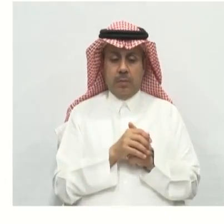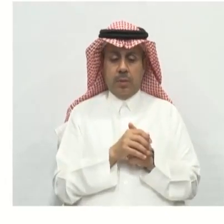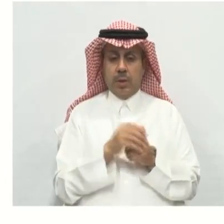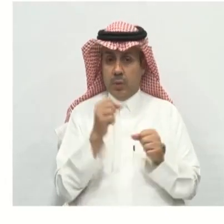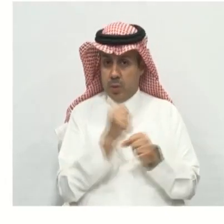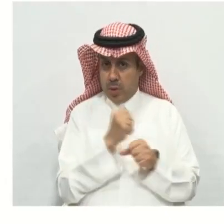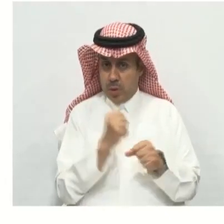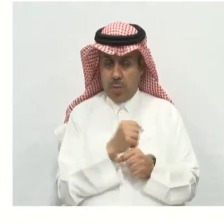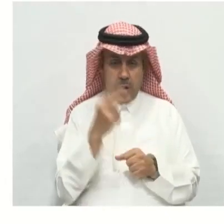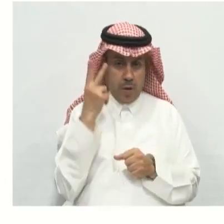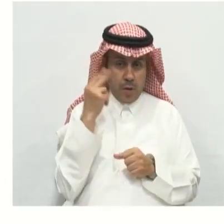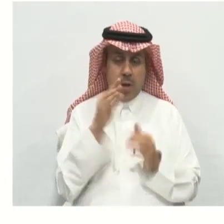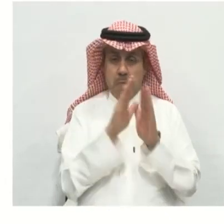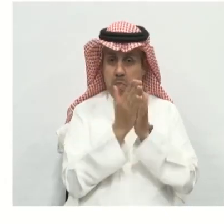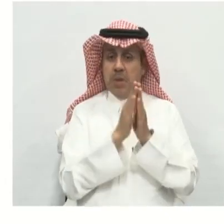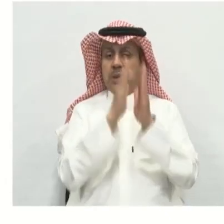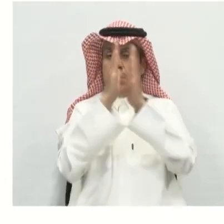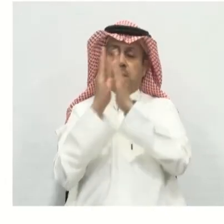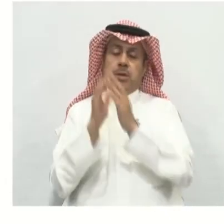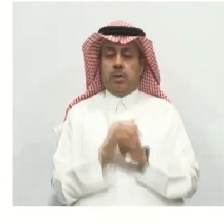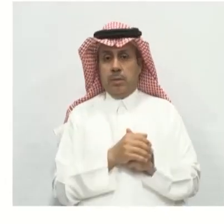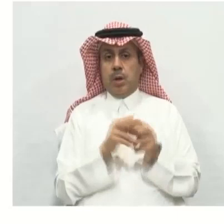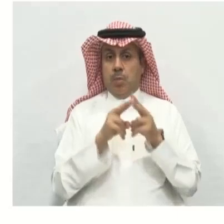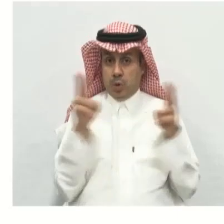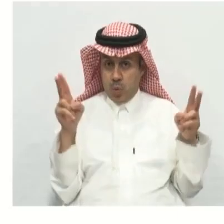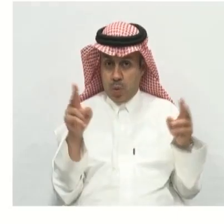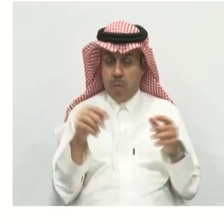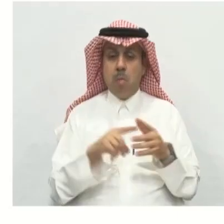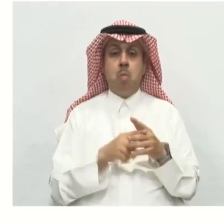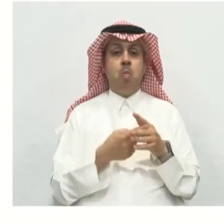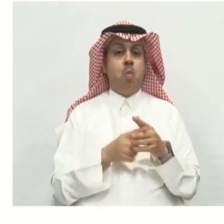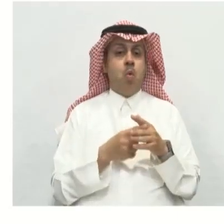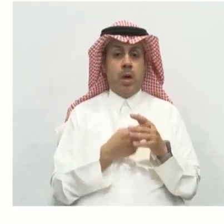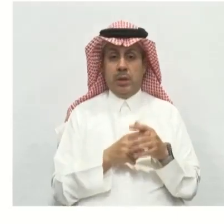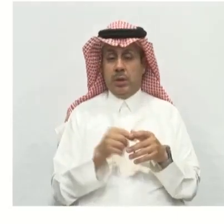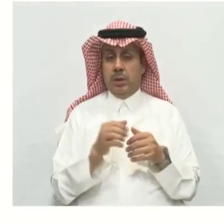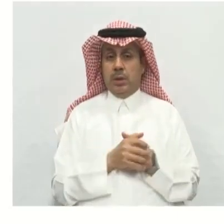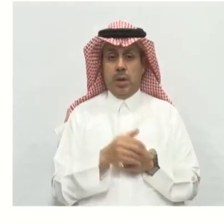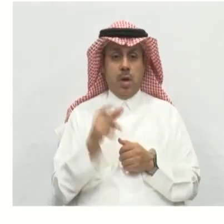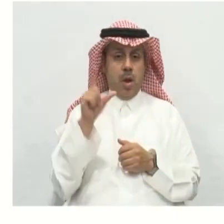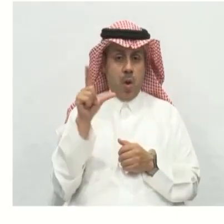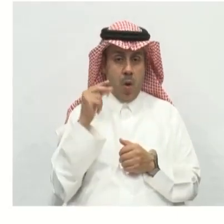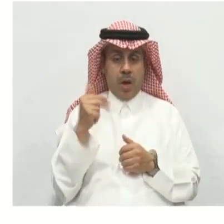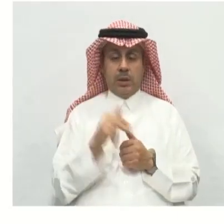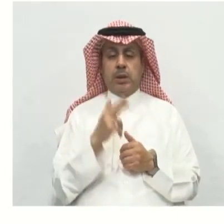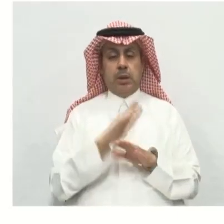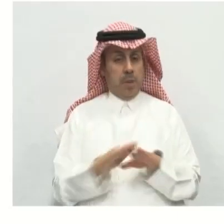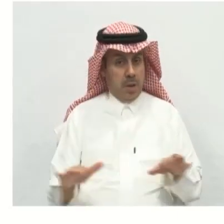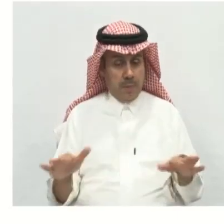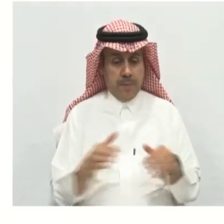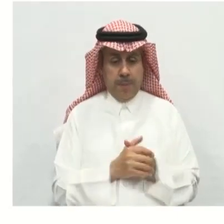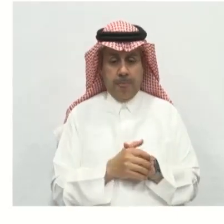تستخدم هاتان المكتبتين شهيرتان في مهام معالجه اللغات الطبيعيه المتنوعه ايضا ار اي او